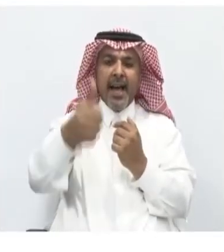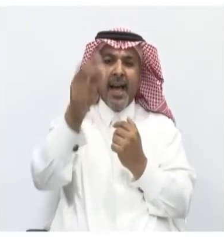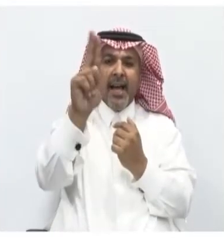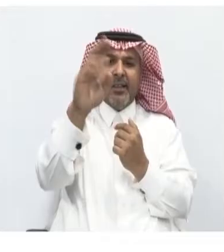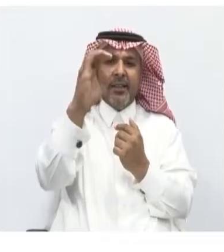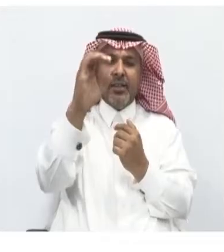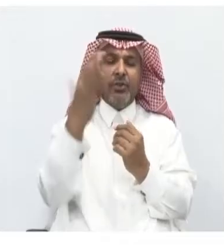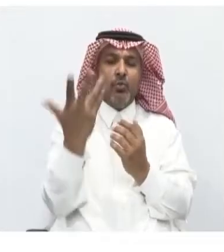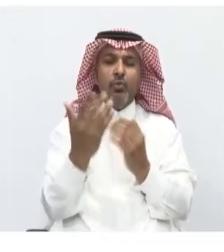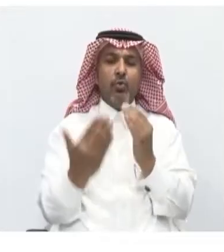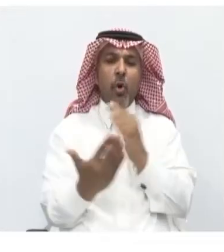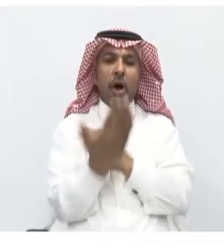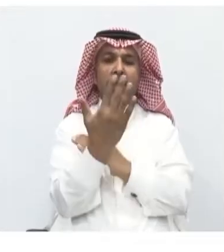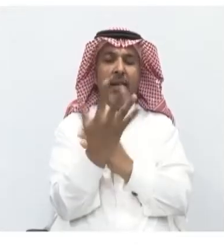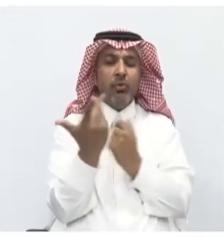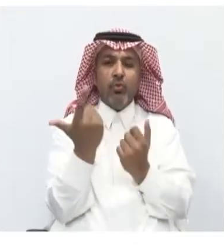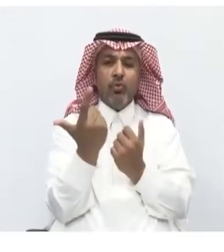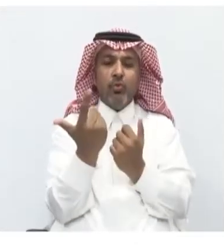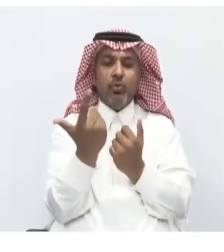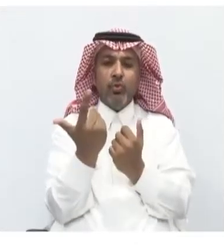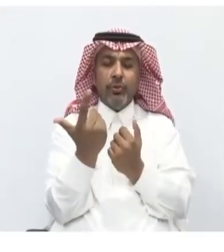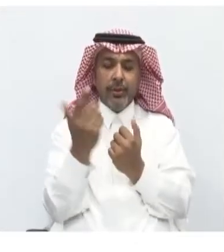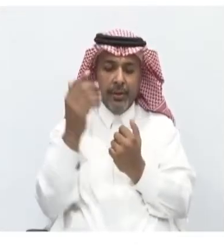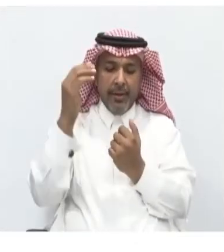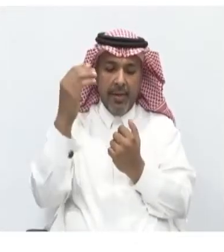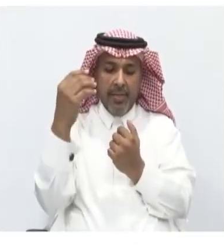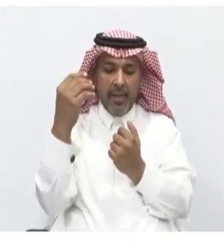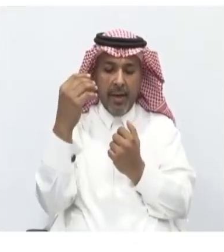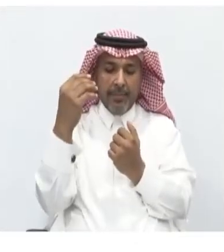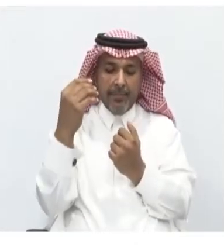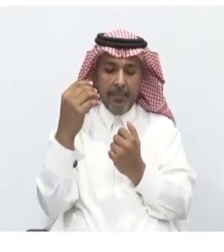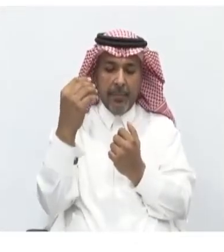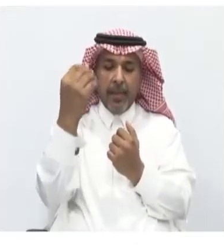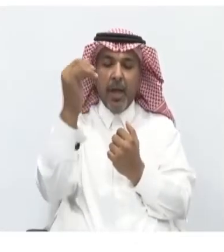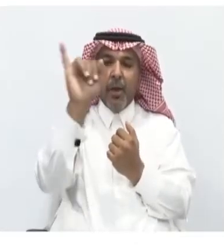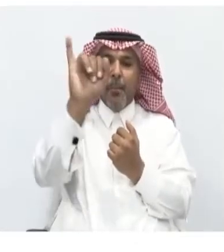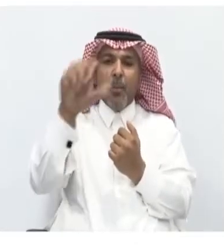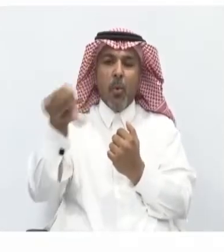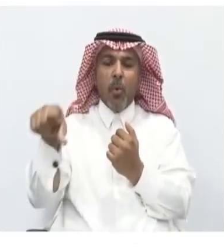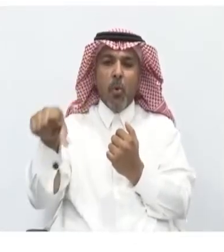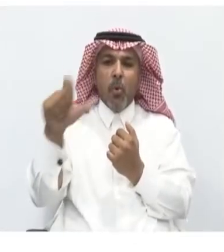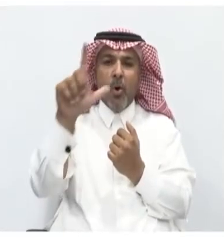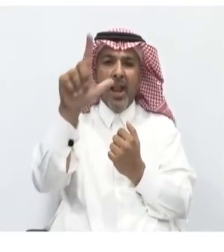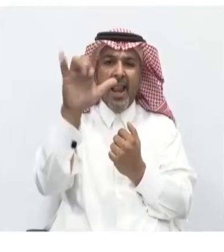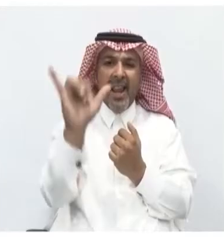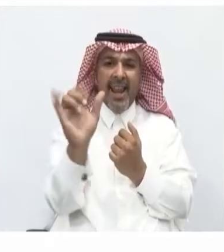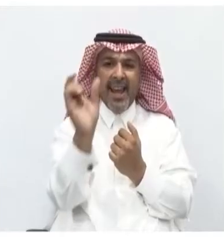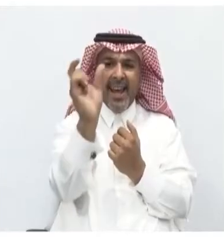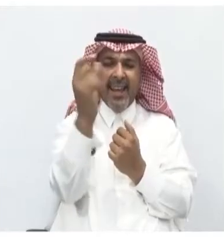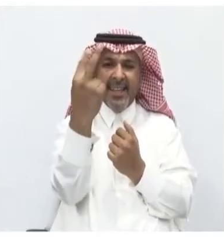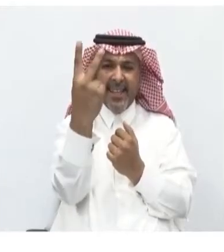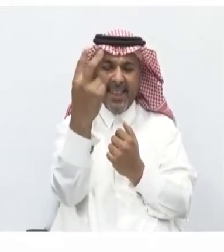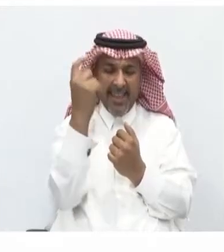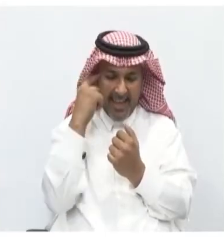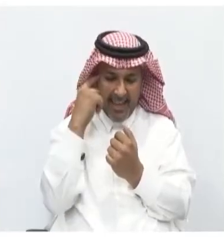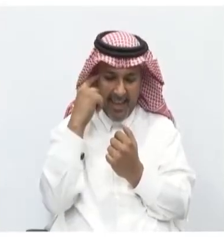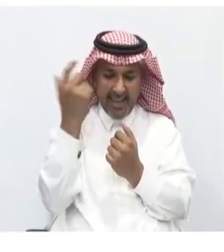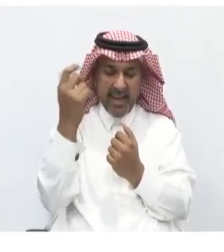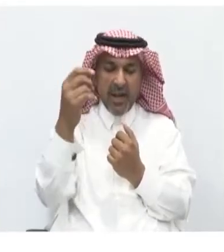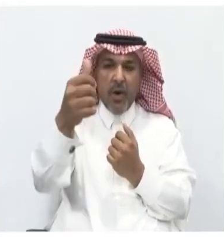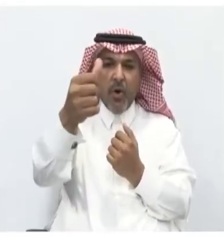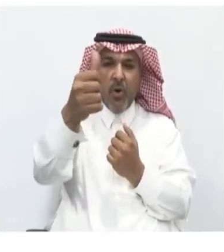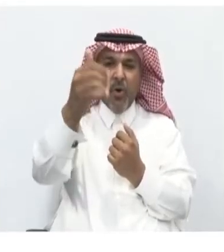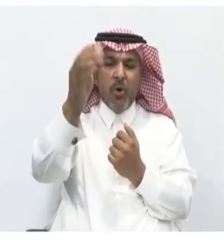تعرفنا عليها كتابه ماذا حدث في هذا التفاعل الاولى انني استطيع القول